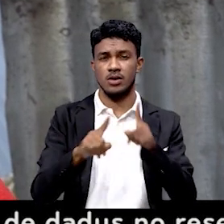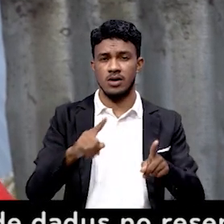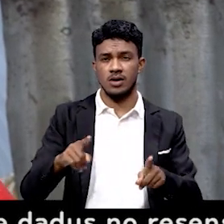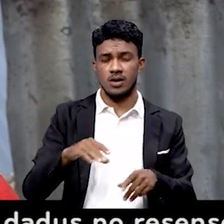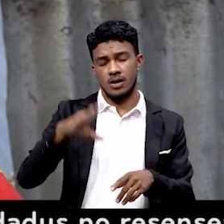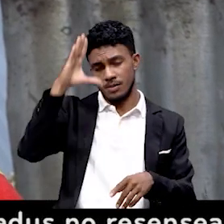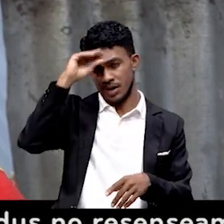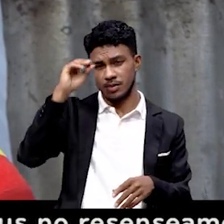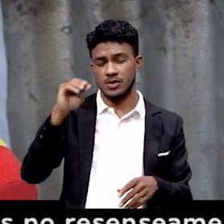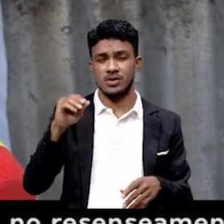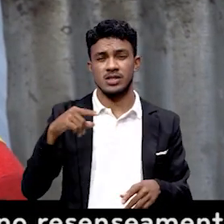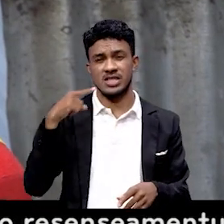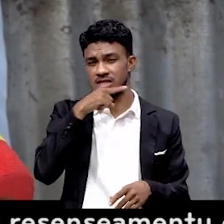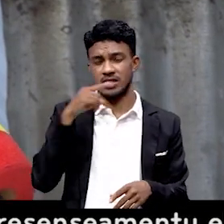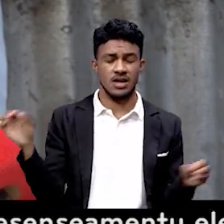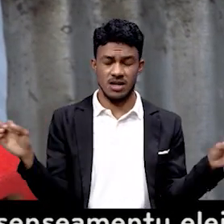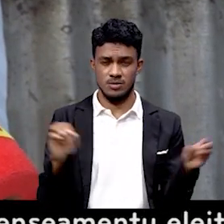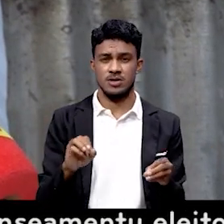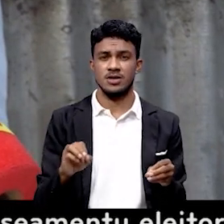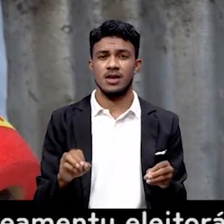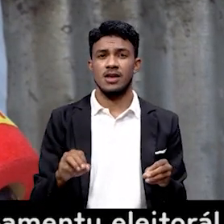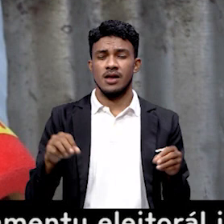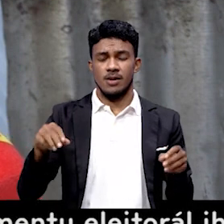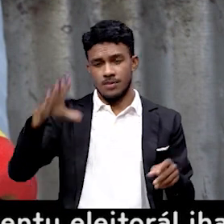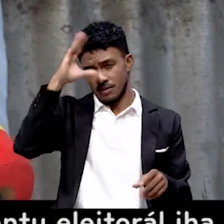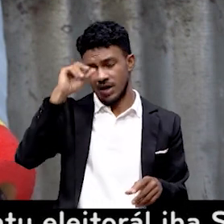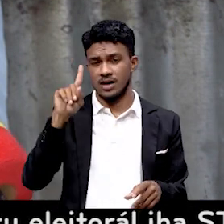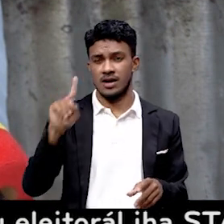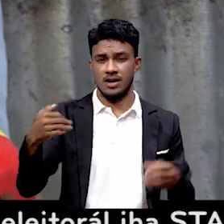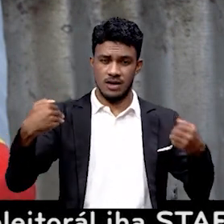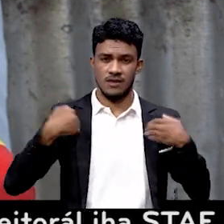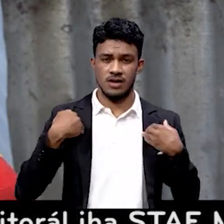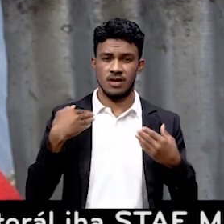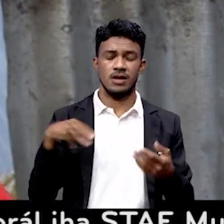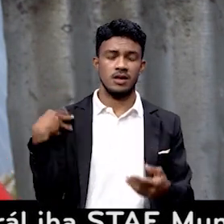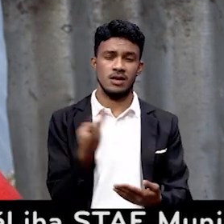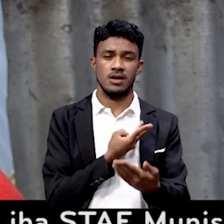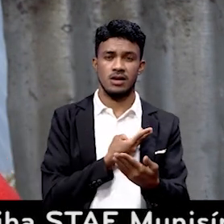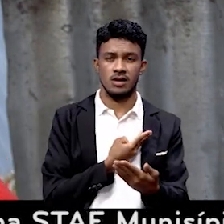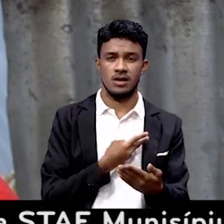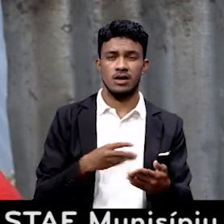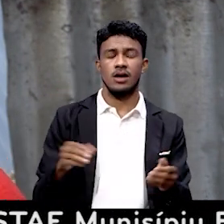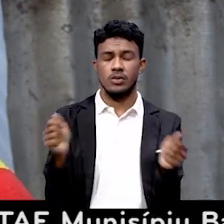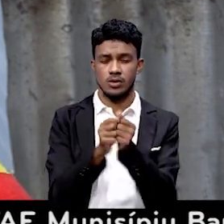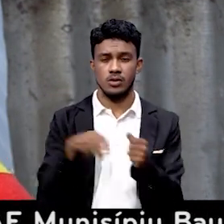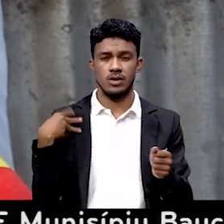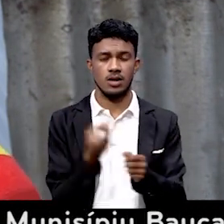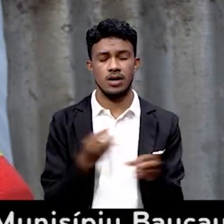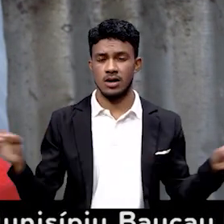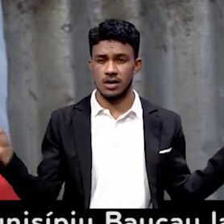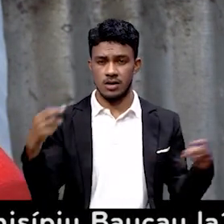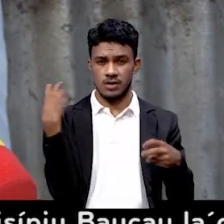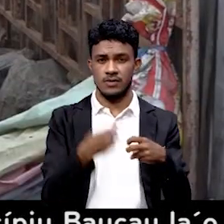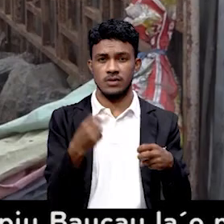lako semoso penti mane ide i hetene oi laiha susar